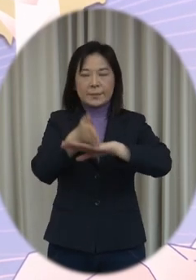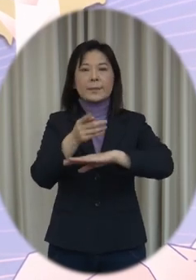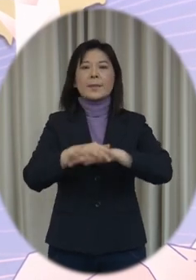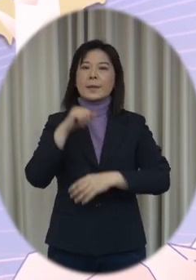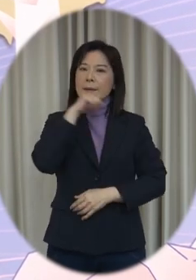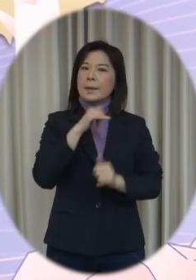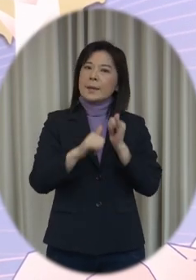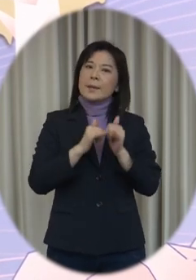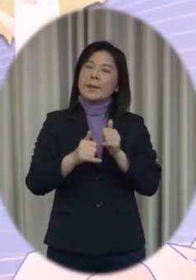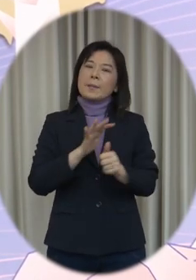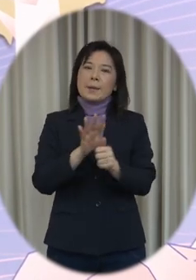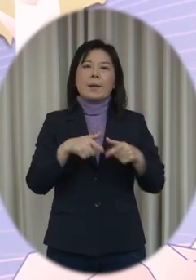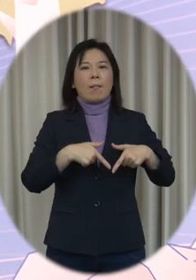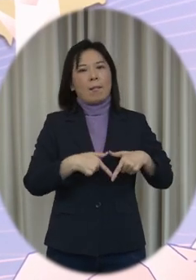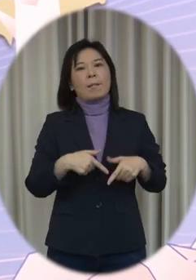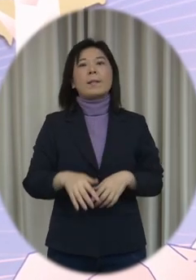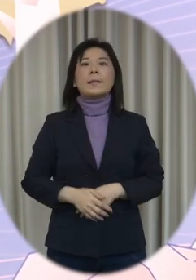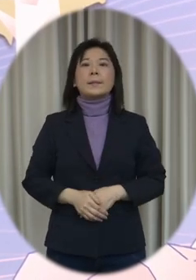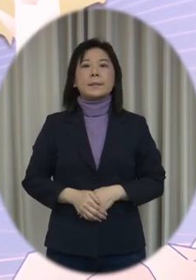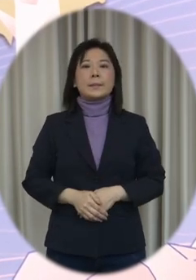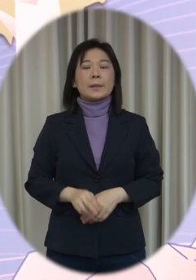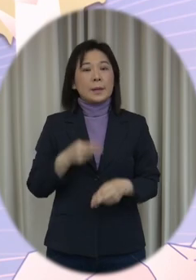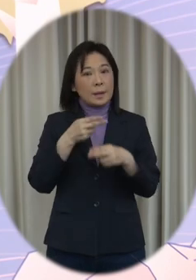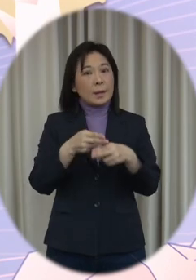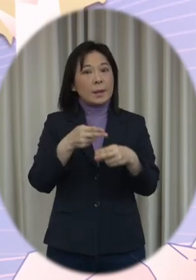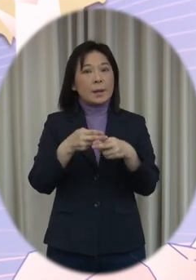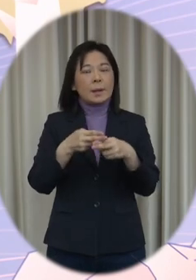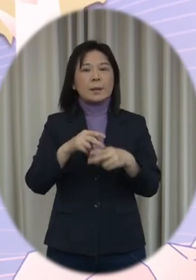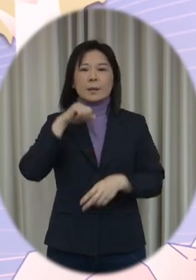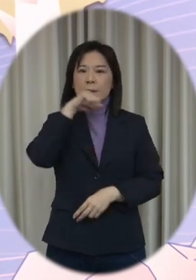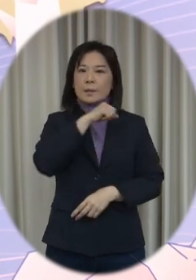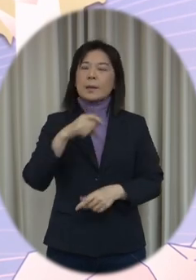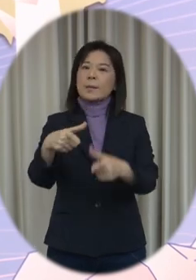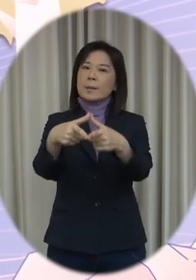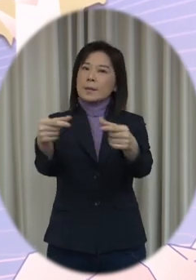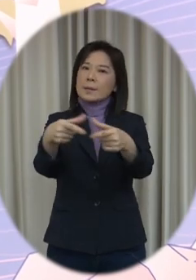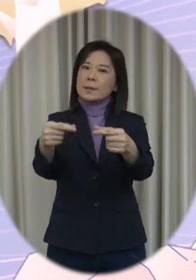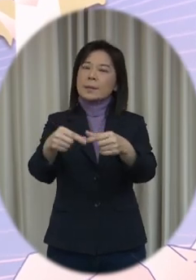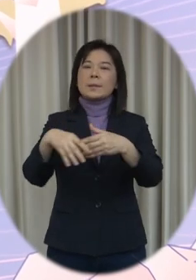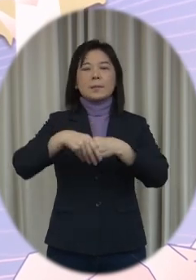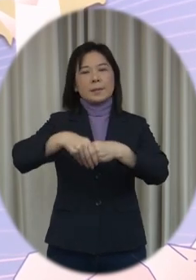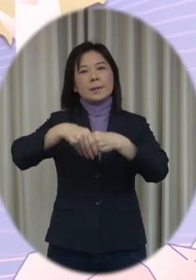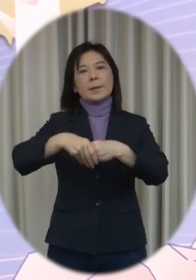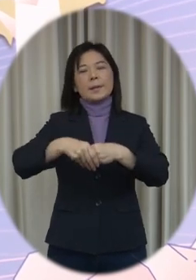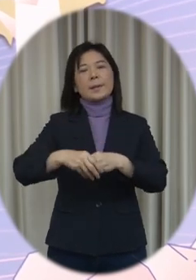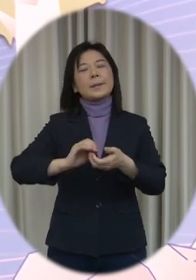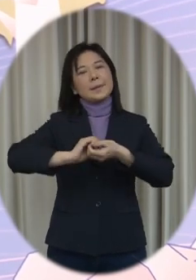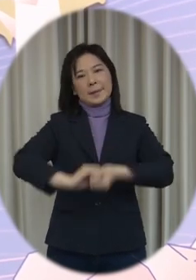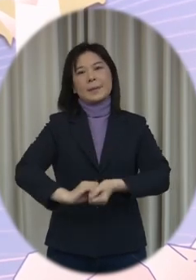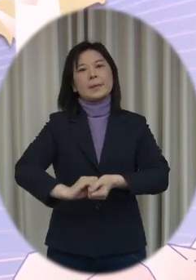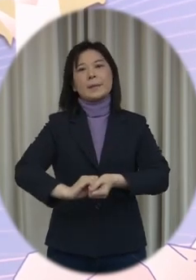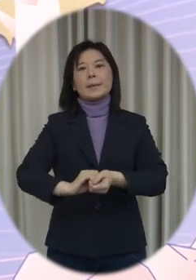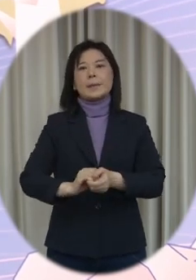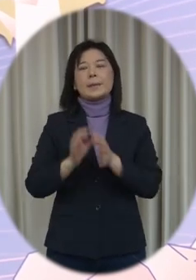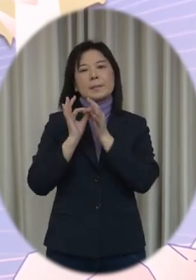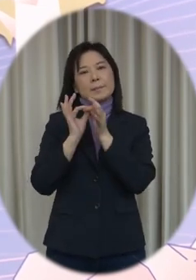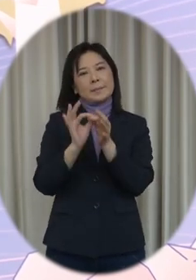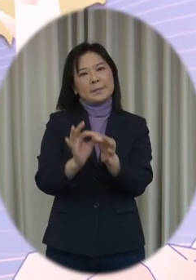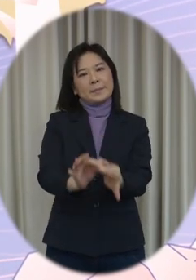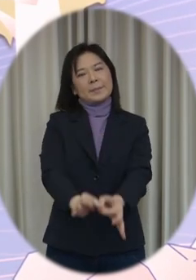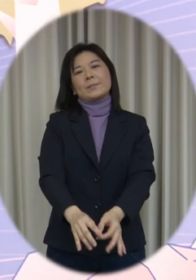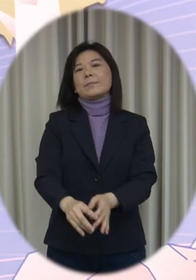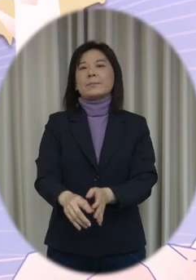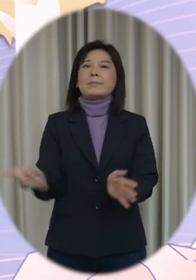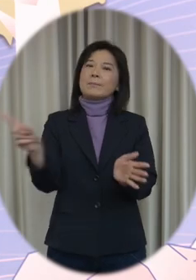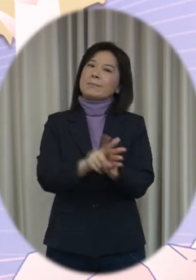湾民众的爱心，那相信我们台湾跟日本的友谊一定会持续的保持